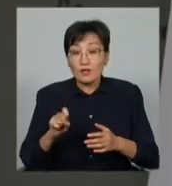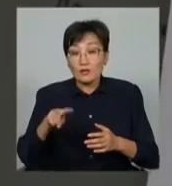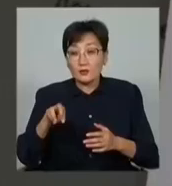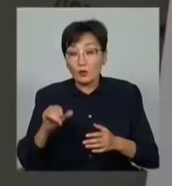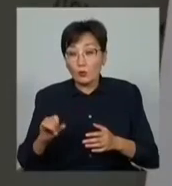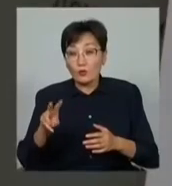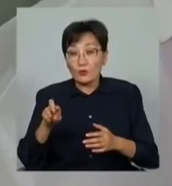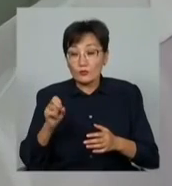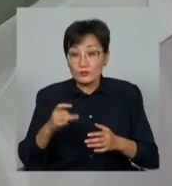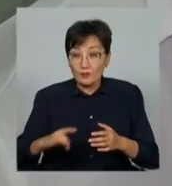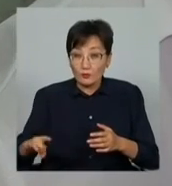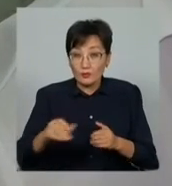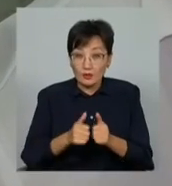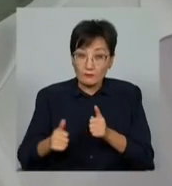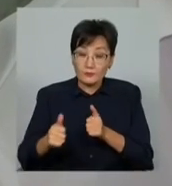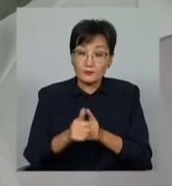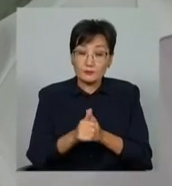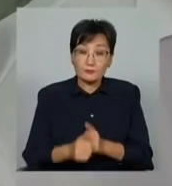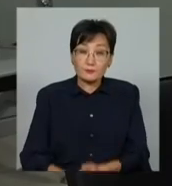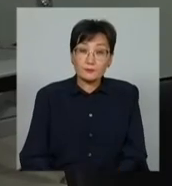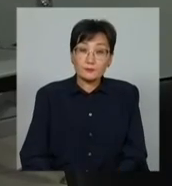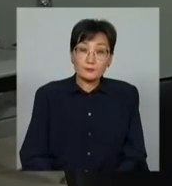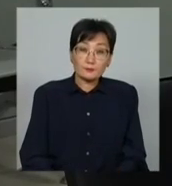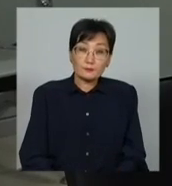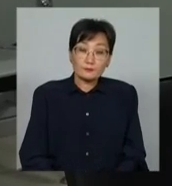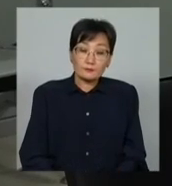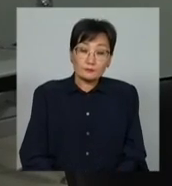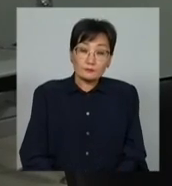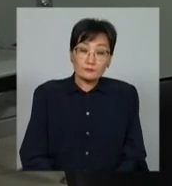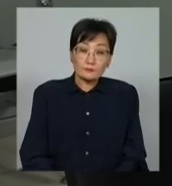және Наурызбай аудандары көш бастап тұр. Мерей Қанапьянов, Мирам Исабеков, Алматы телеарнасы.